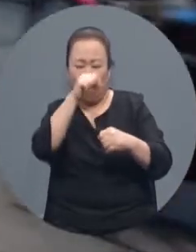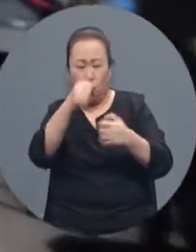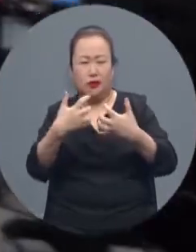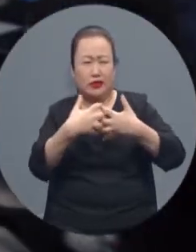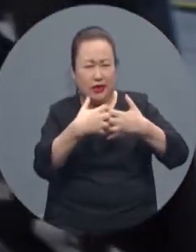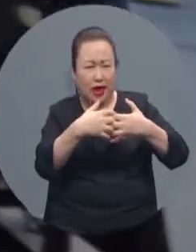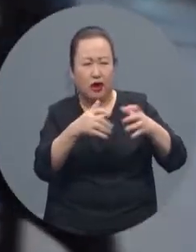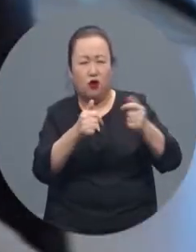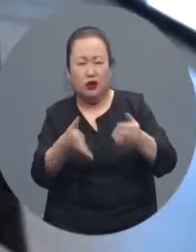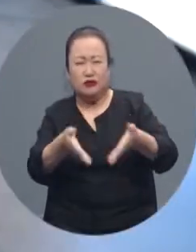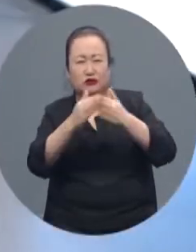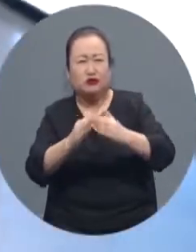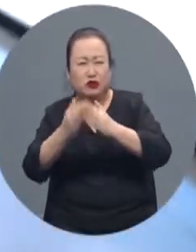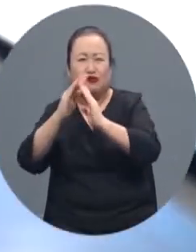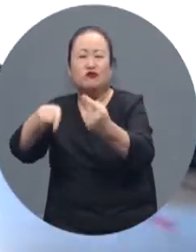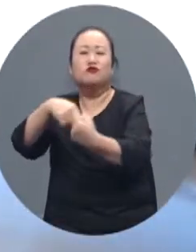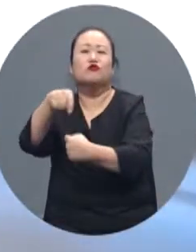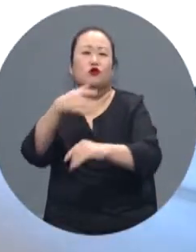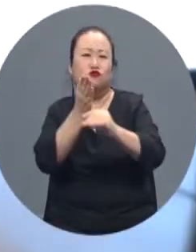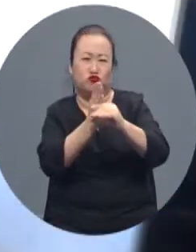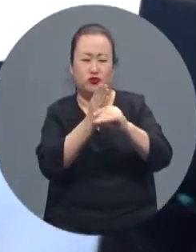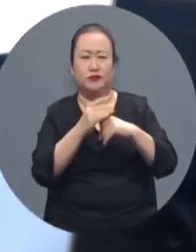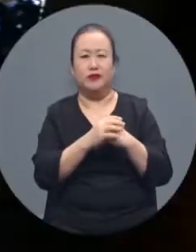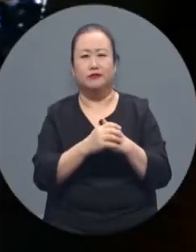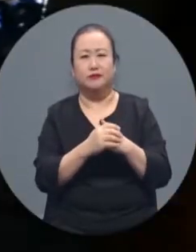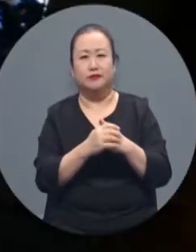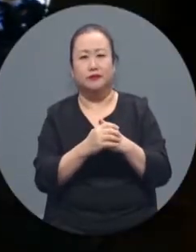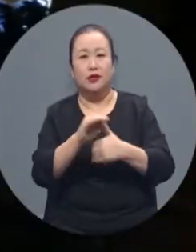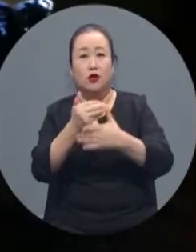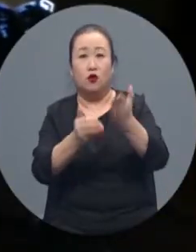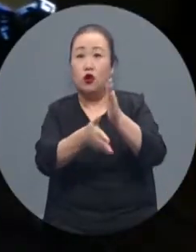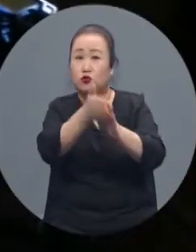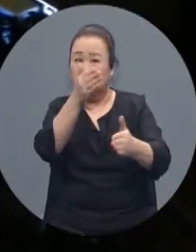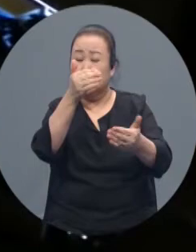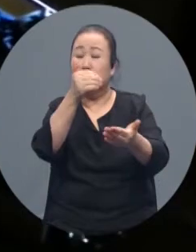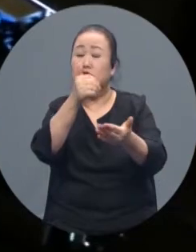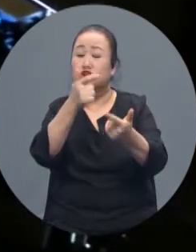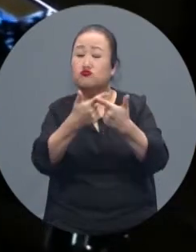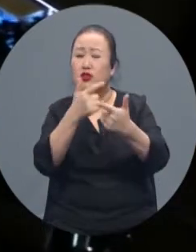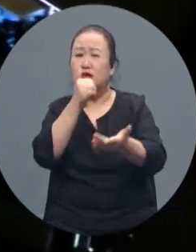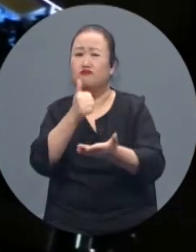대규모 스튜디오를 짓고 운영하고 있습니다. 영화 도시 부산,